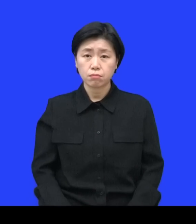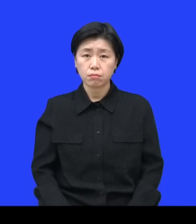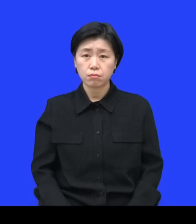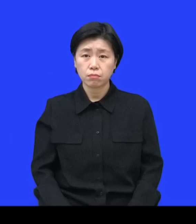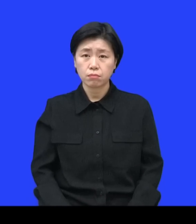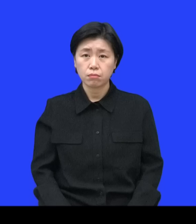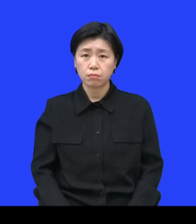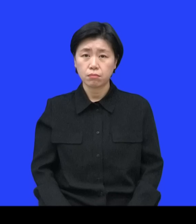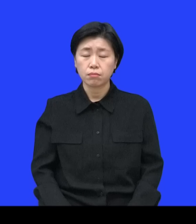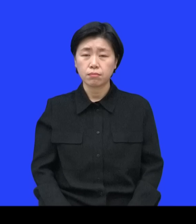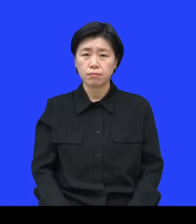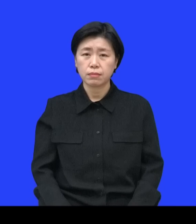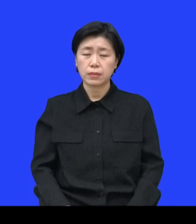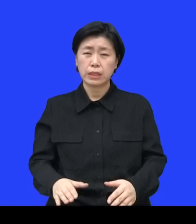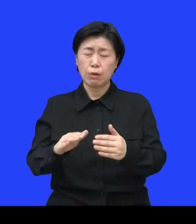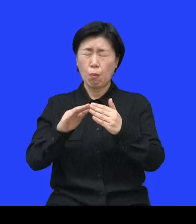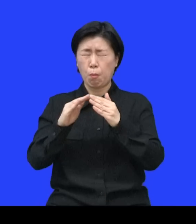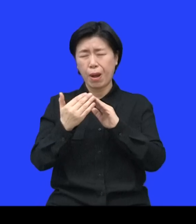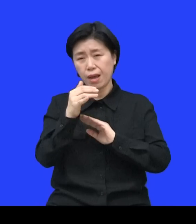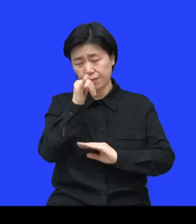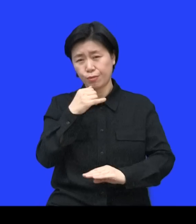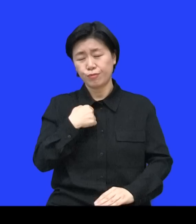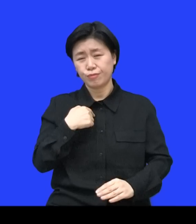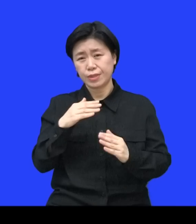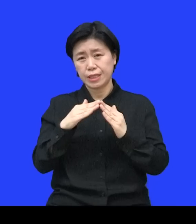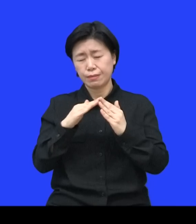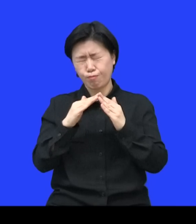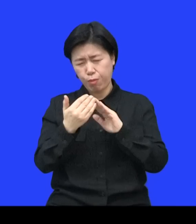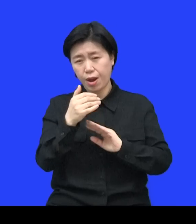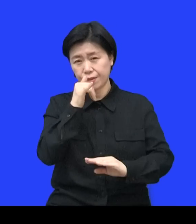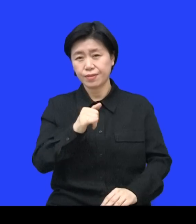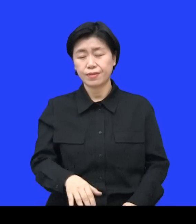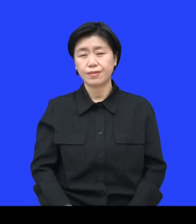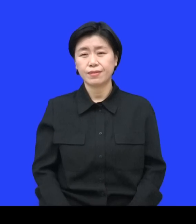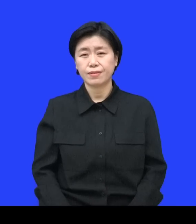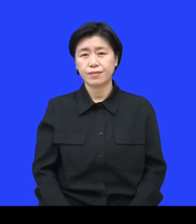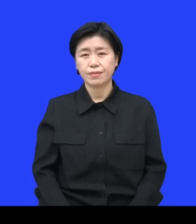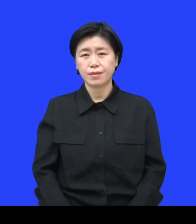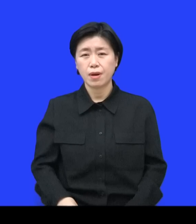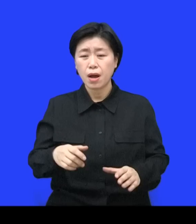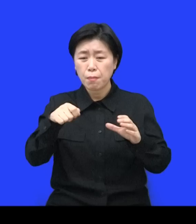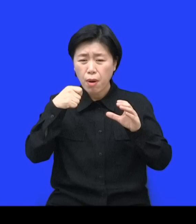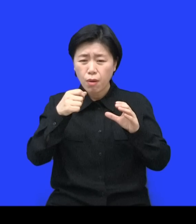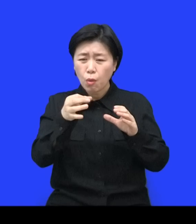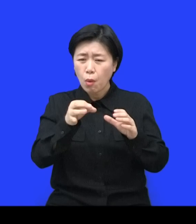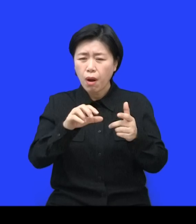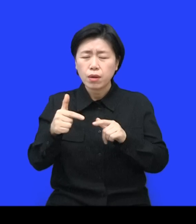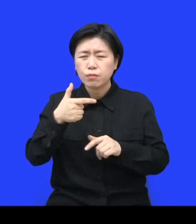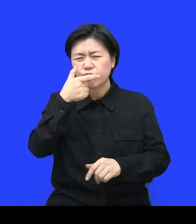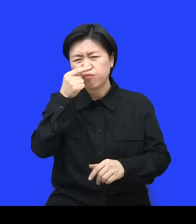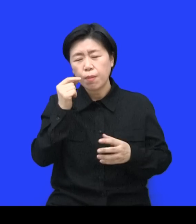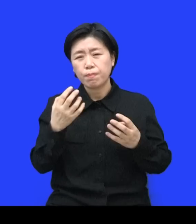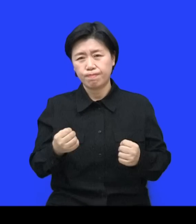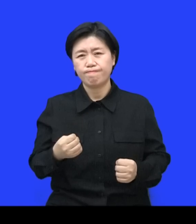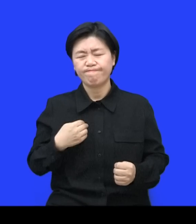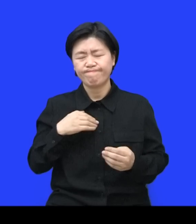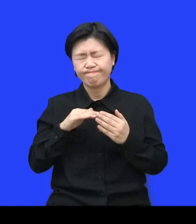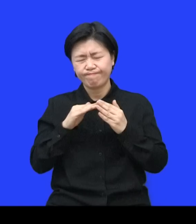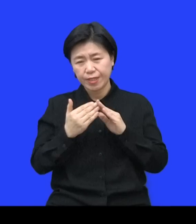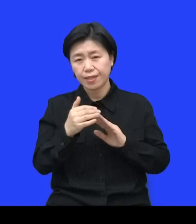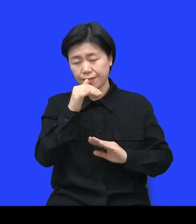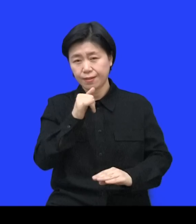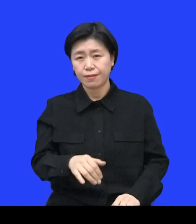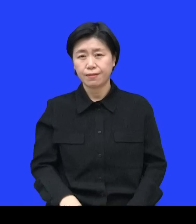있는데 정말 힘들었던 거죠. 그러니까 먹을 식비도 없을 정도였으니까. 어느 정도인지 알겠어요. 근데 그 말을 제가 뭐